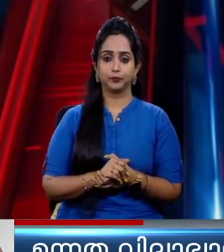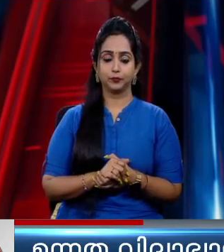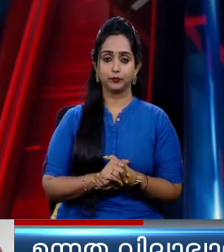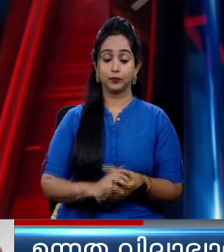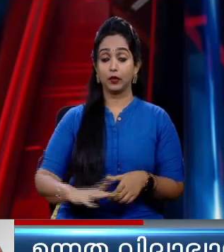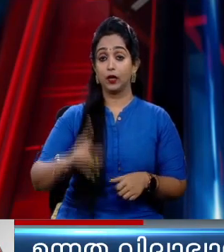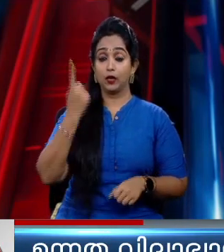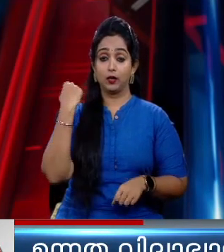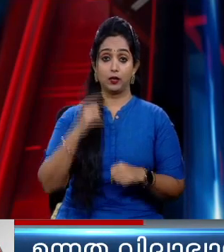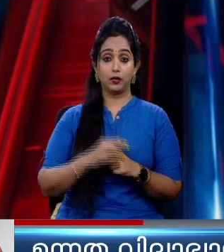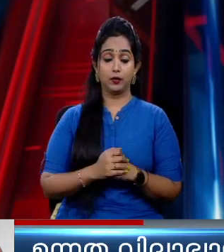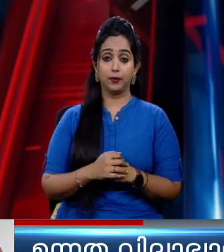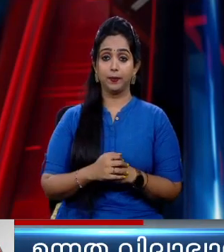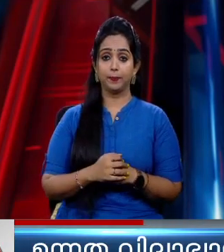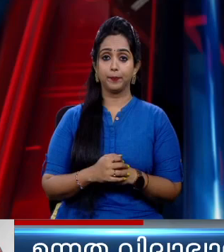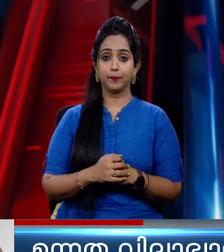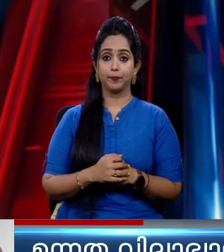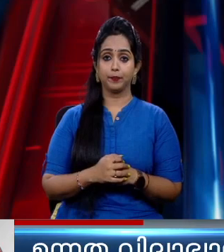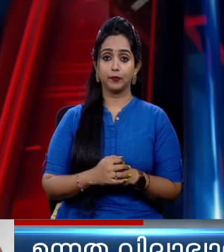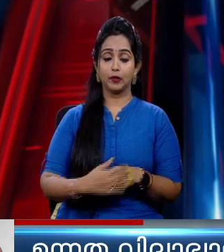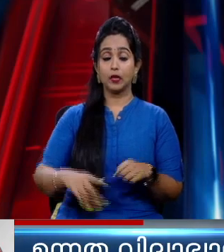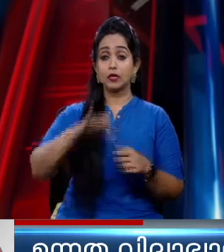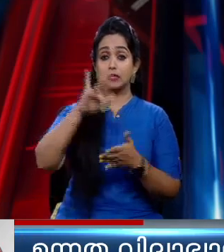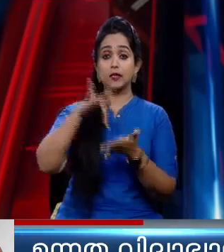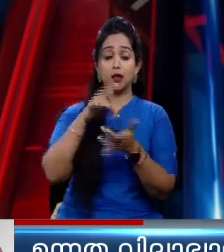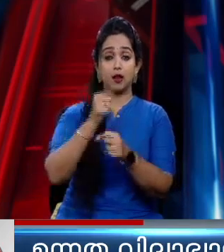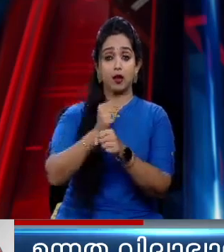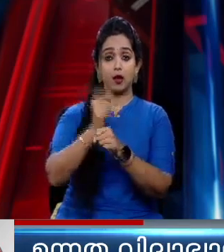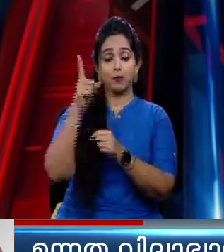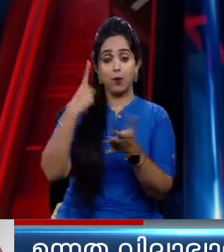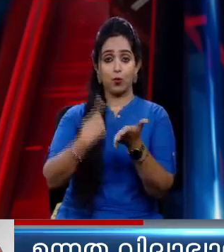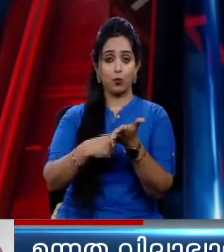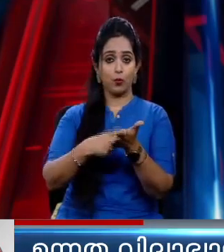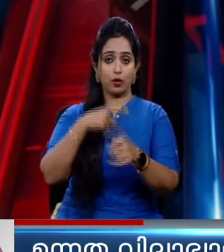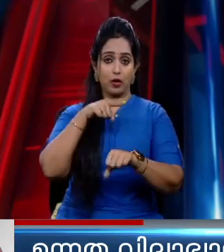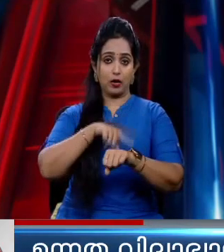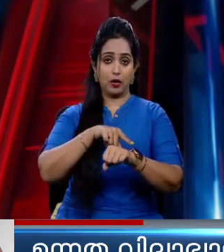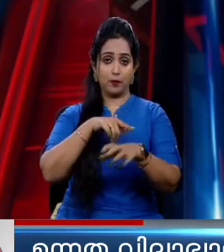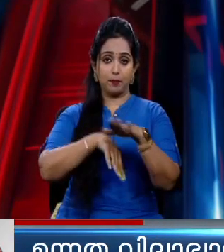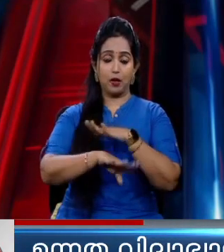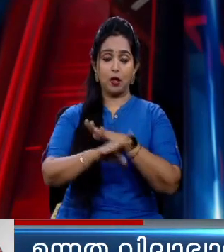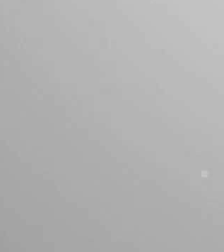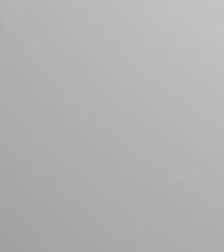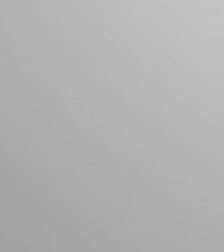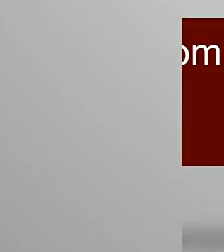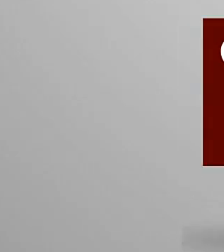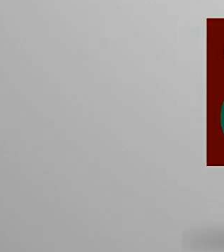കഴിഞ്ഞ കേന്ദ്ര സർക്കാരിൻ്റെ കാലത്താണ് JNU